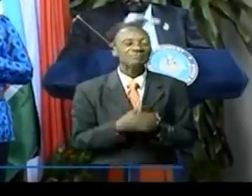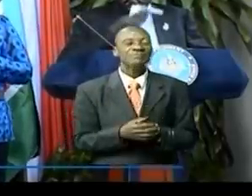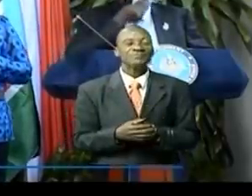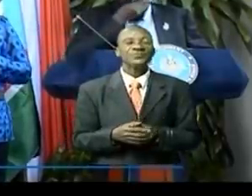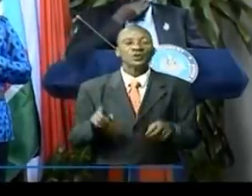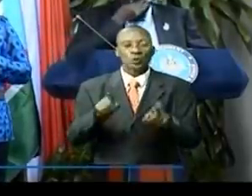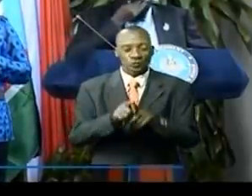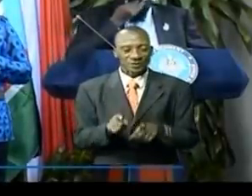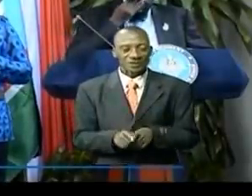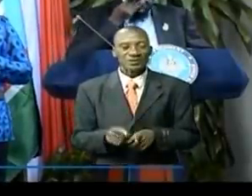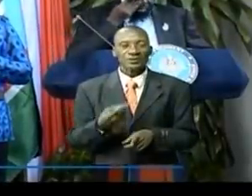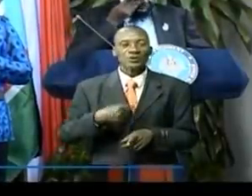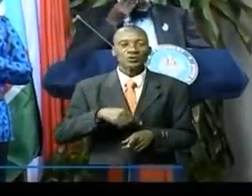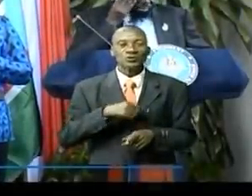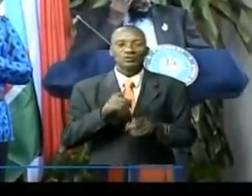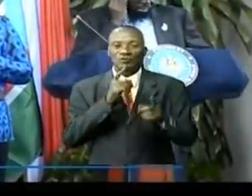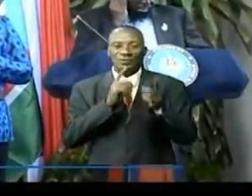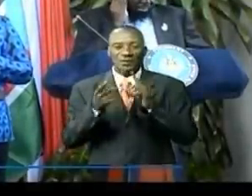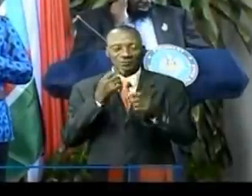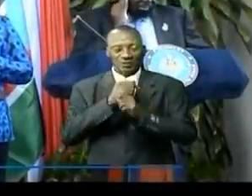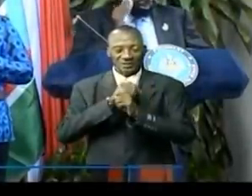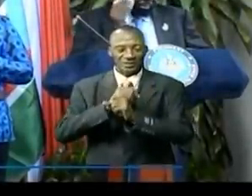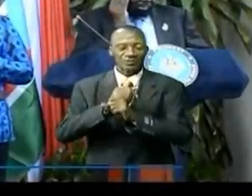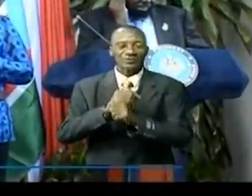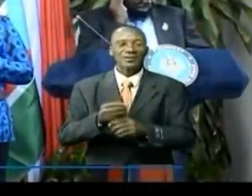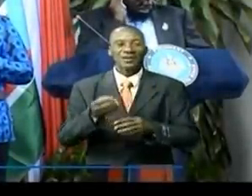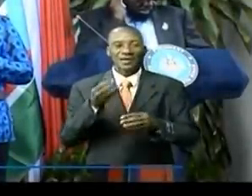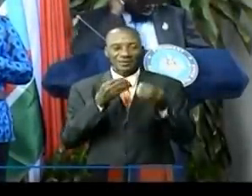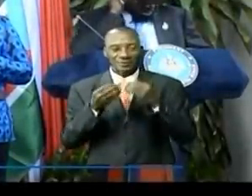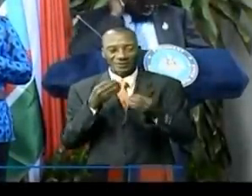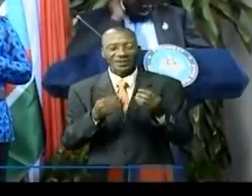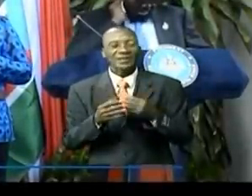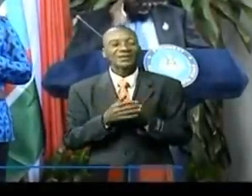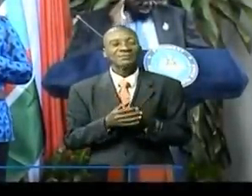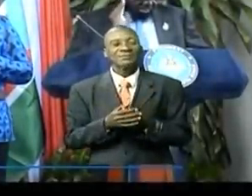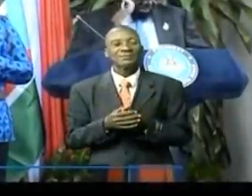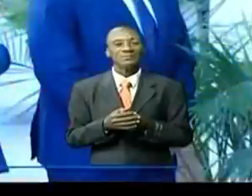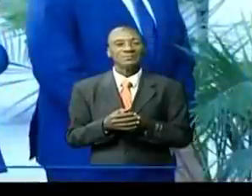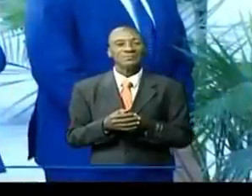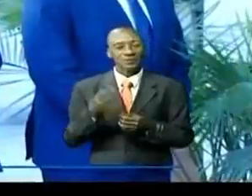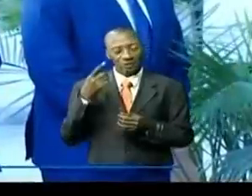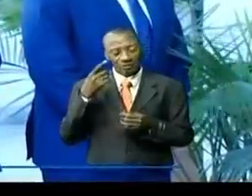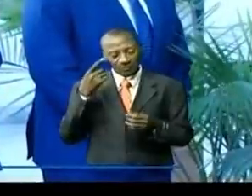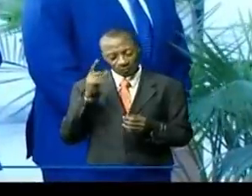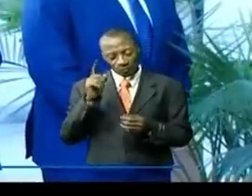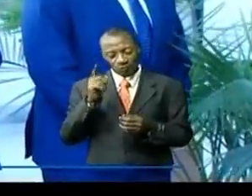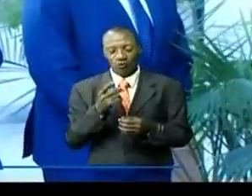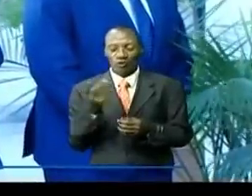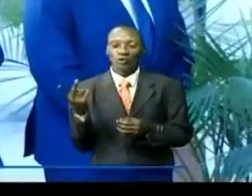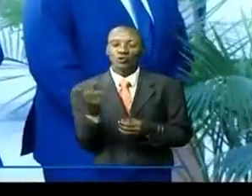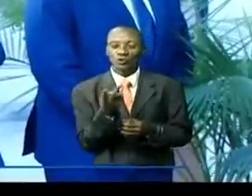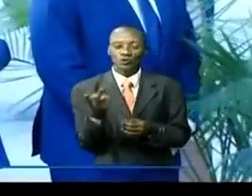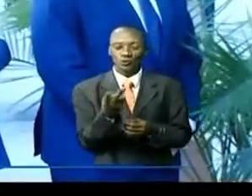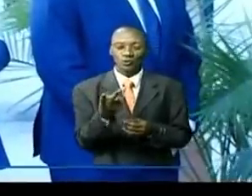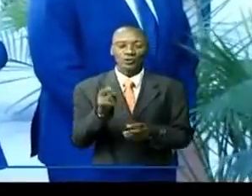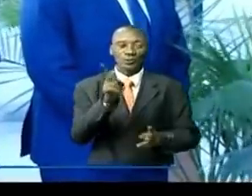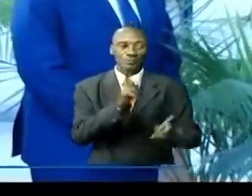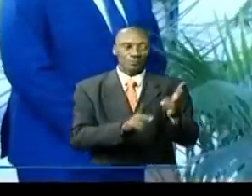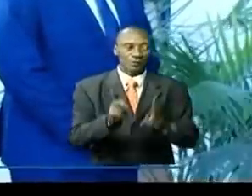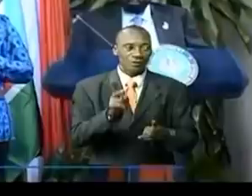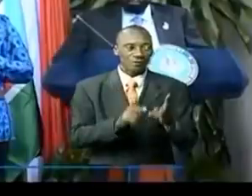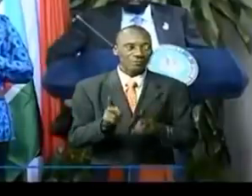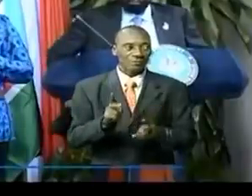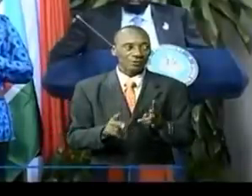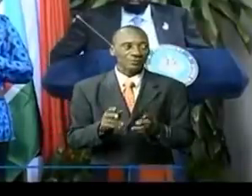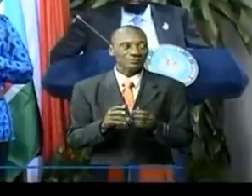de sécurité alimentaire et j'ai eu la grande joie et la surprise de découvrir que le Sud-Soudan